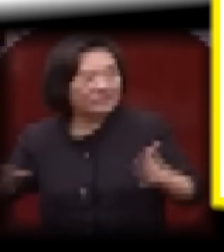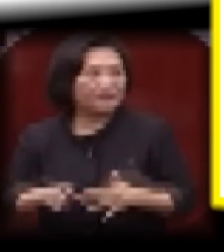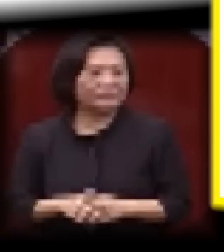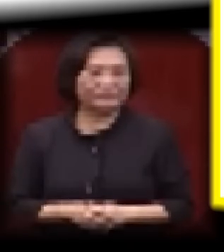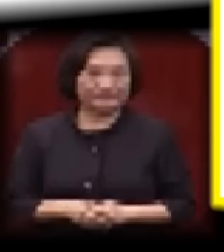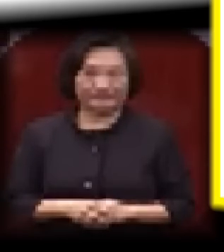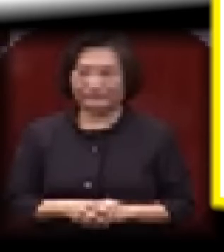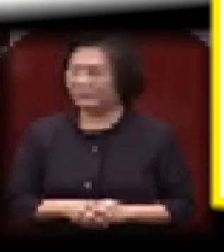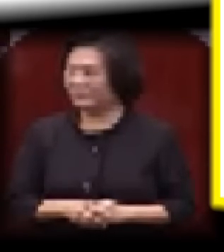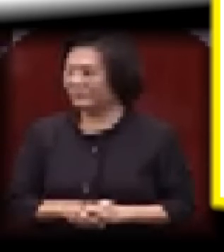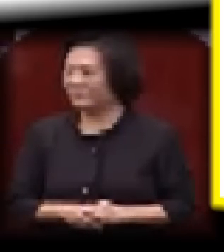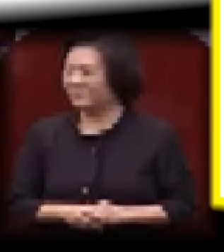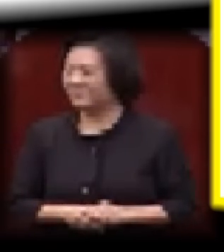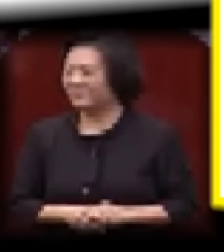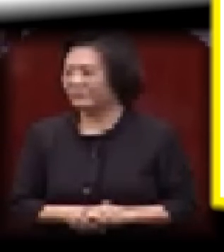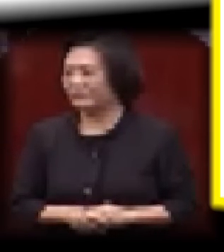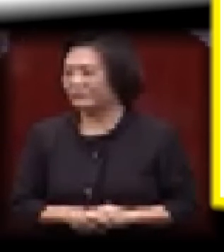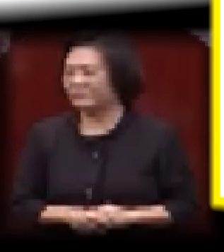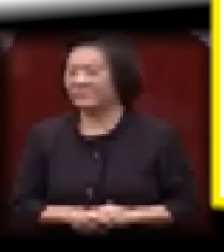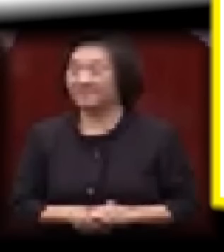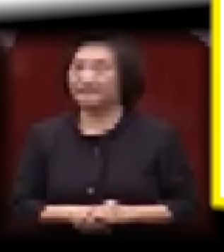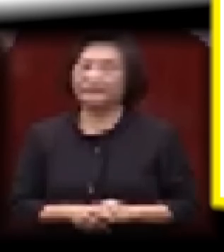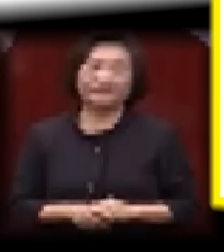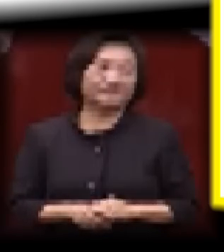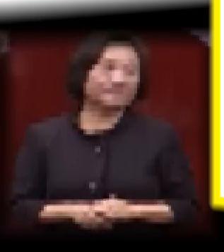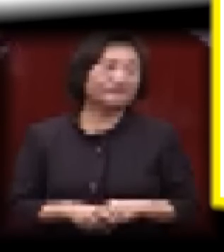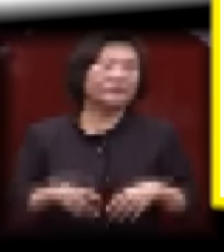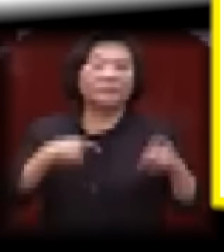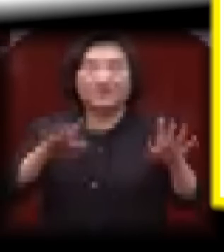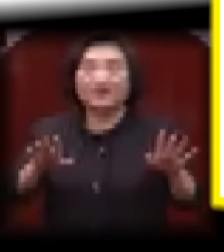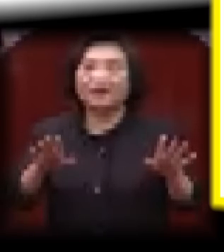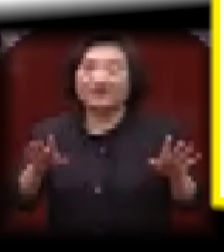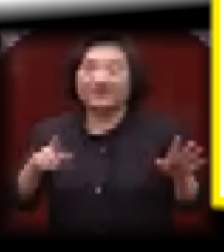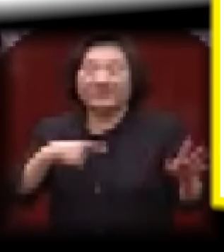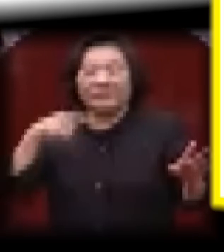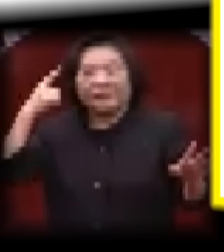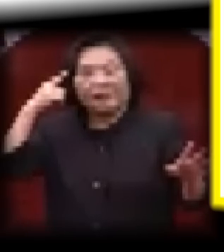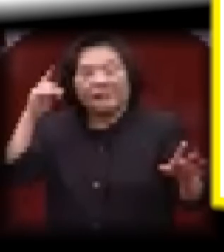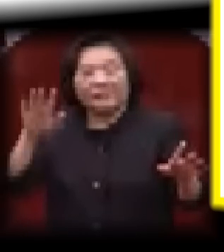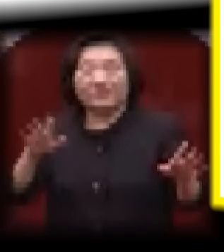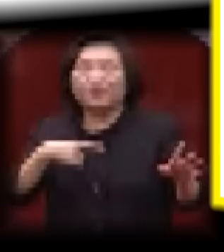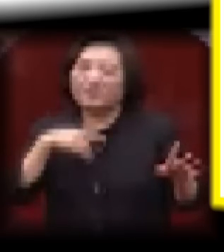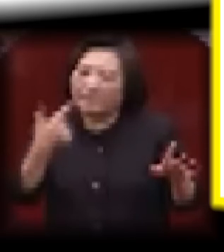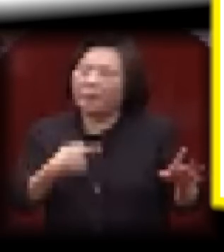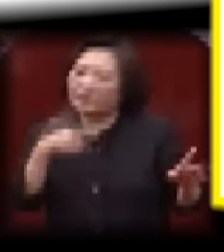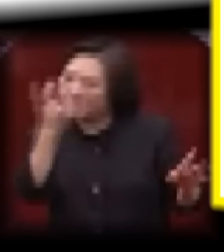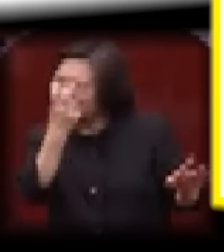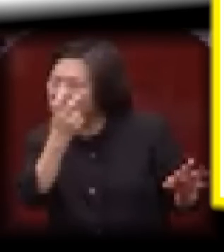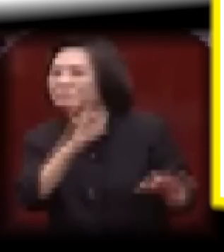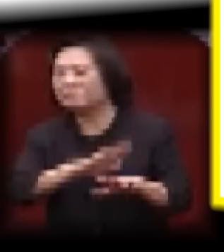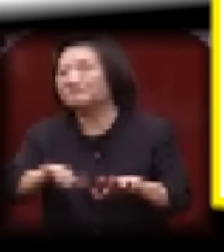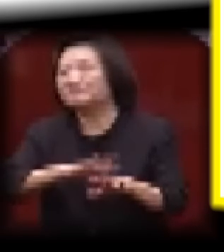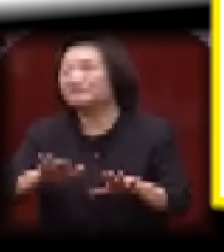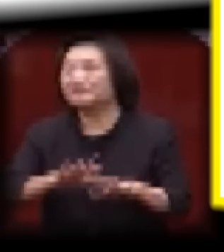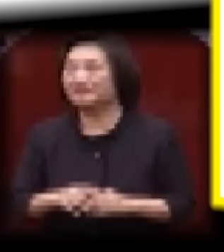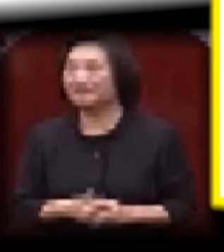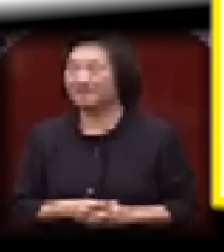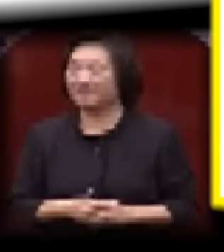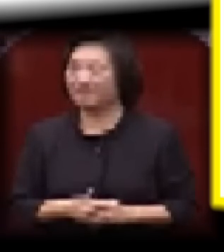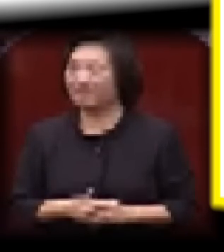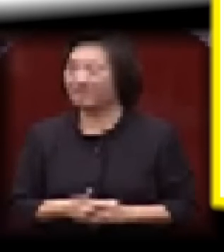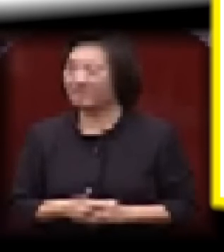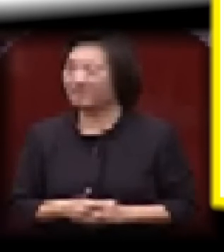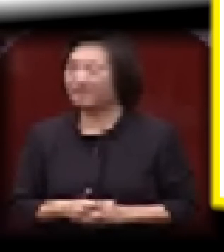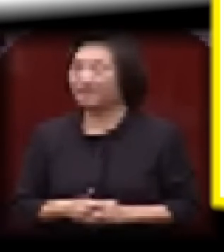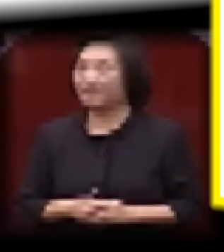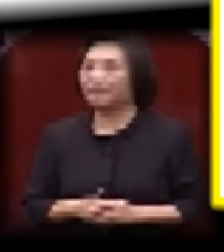还不算是违约的哈。那这一点我也觉得是我们会继续观察的哈。所以在当时没有禁语跟他用这个